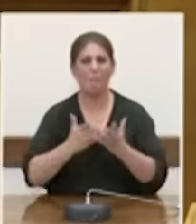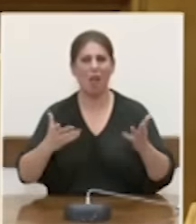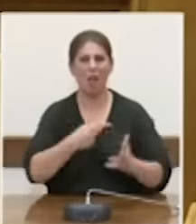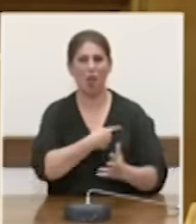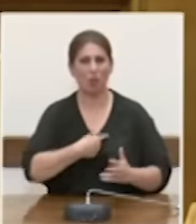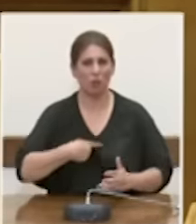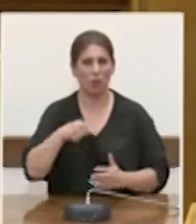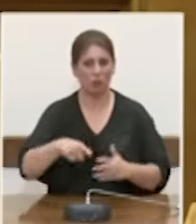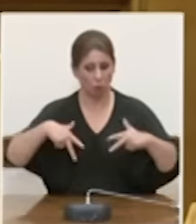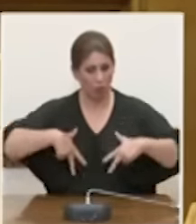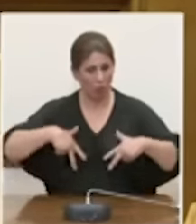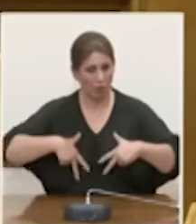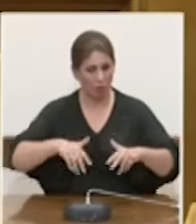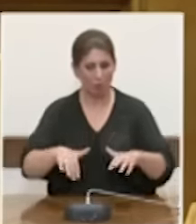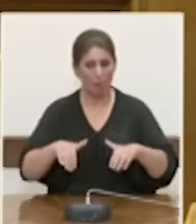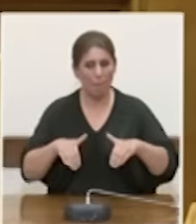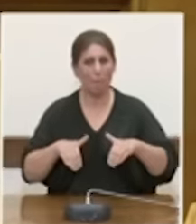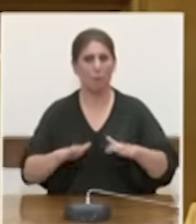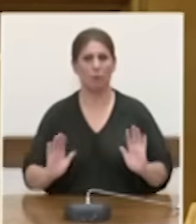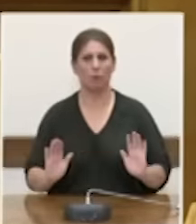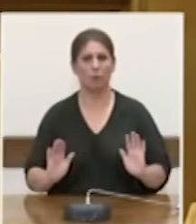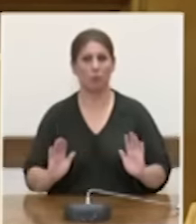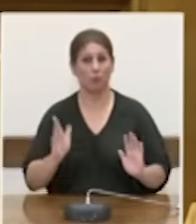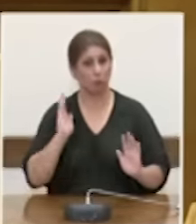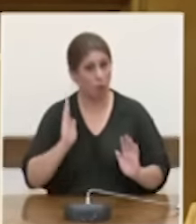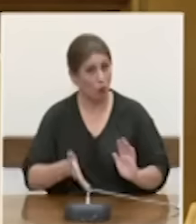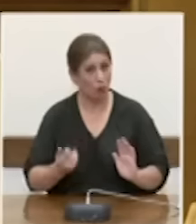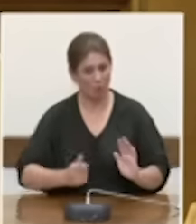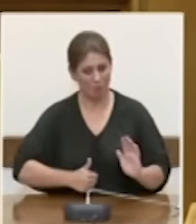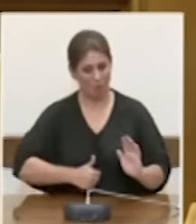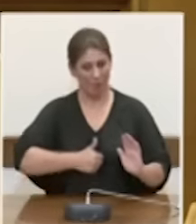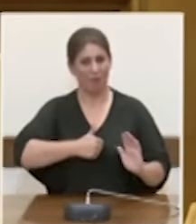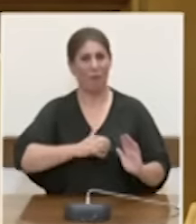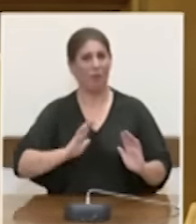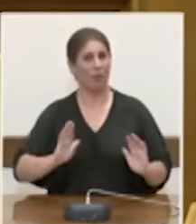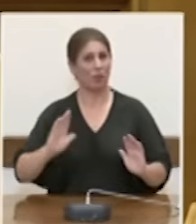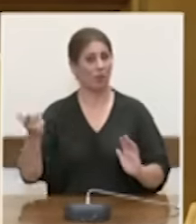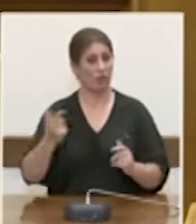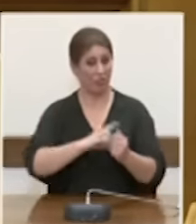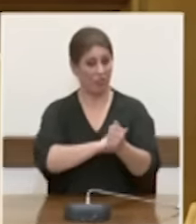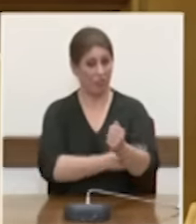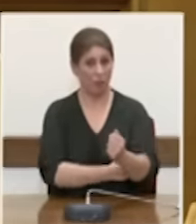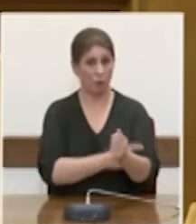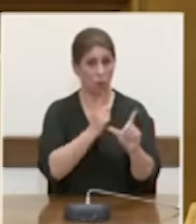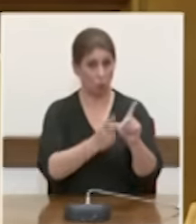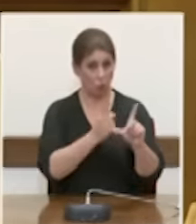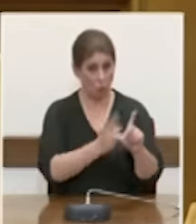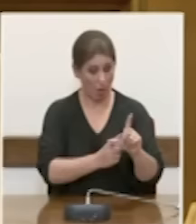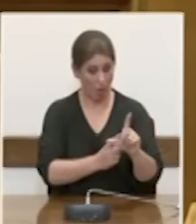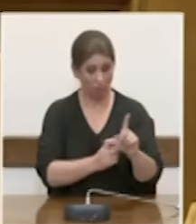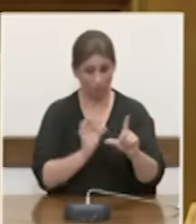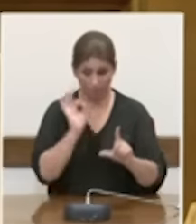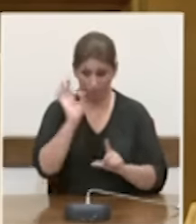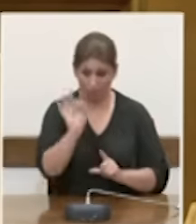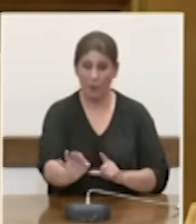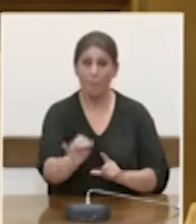το κράτος, να υποχωρήσουν. Μπορούμε να είμαστε περήφανοι που οι δυνάμεις του ΚΚΕ βρέθηκαν